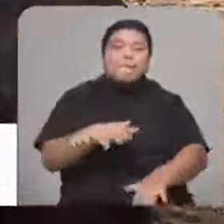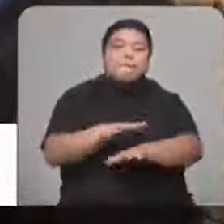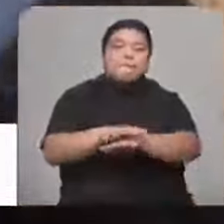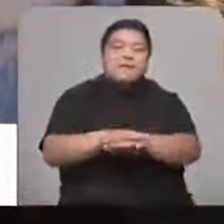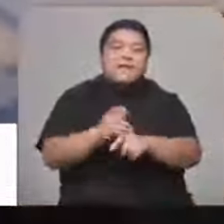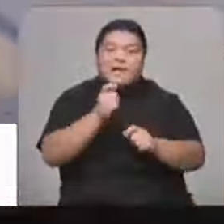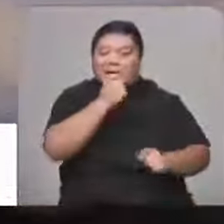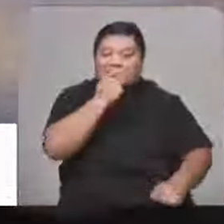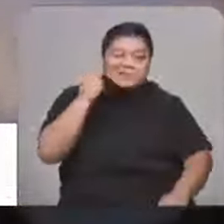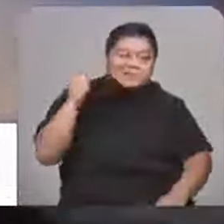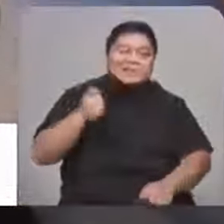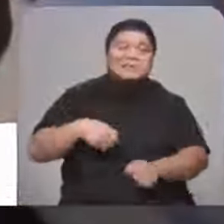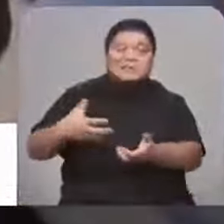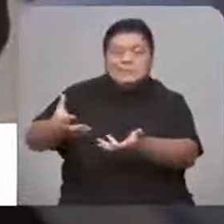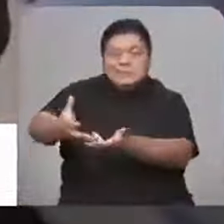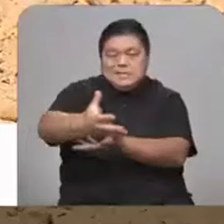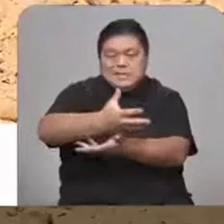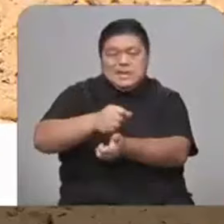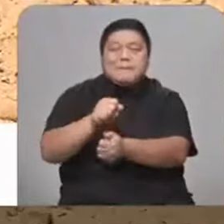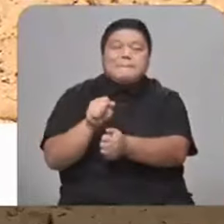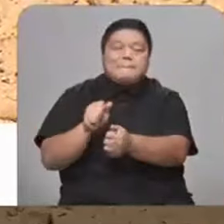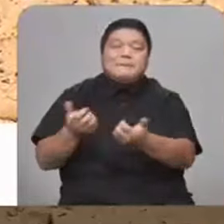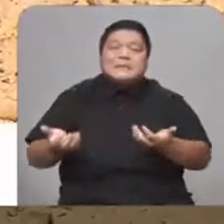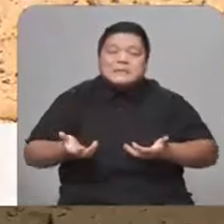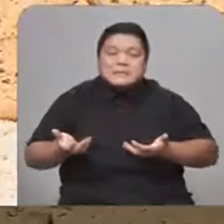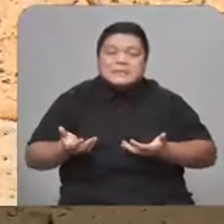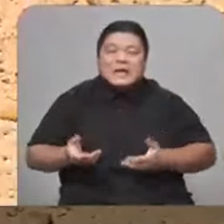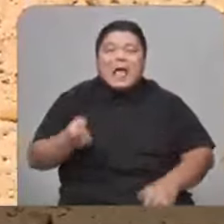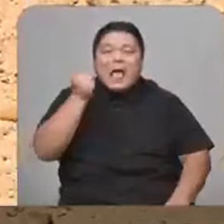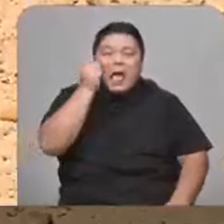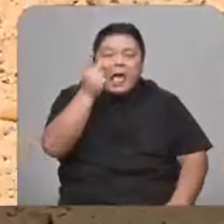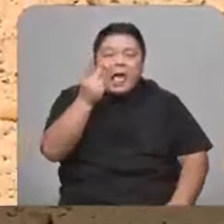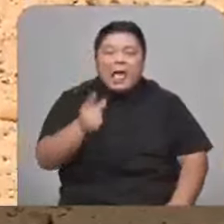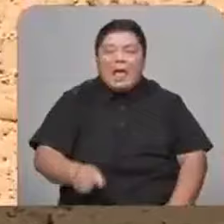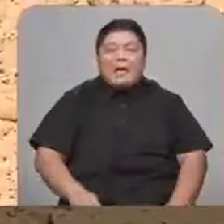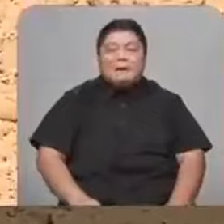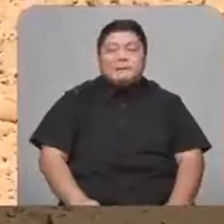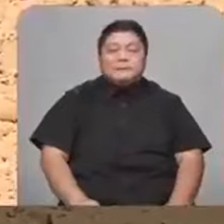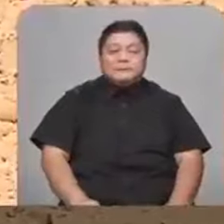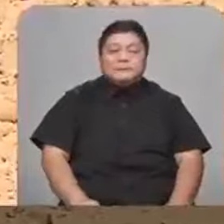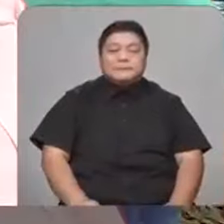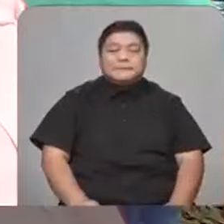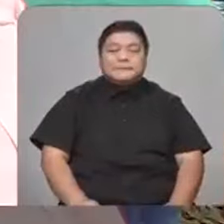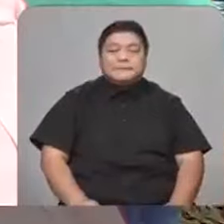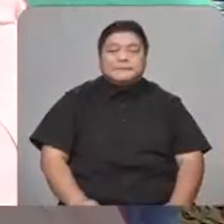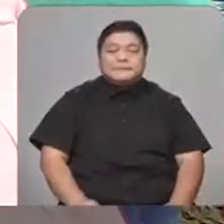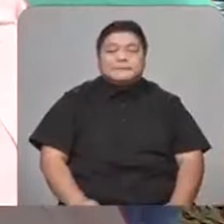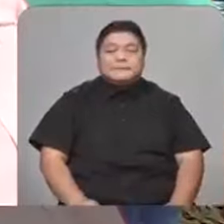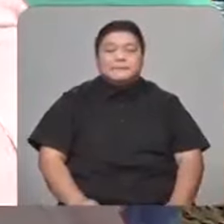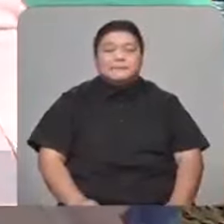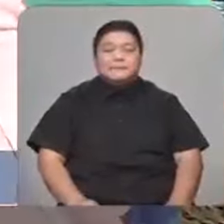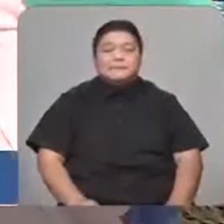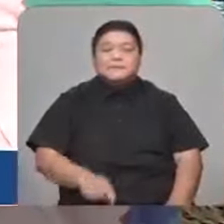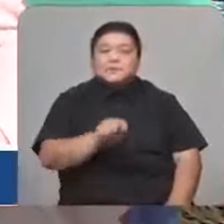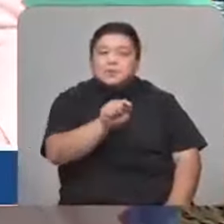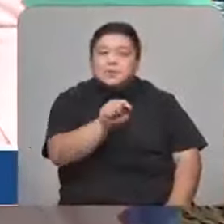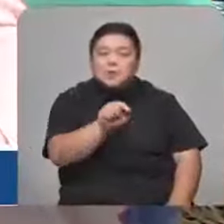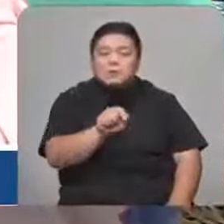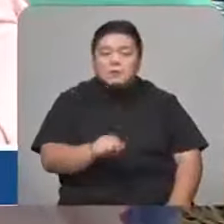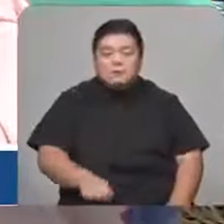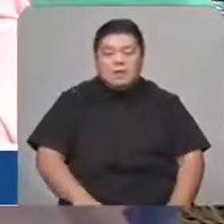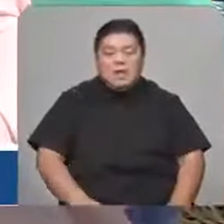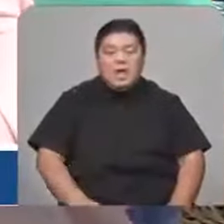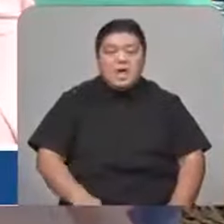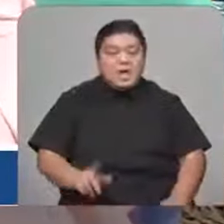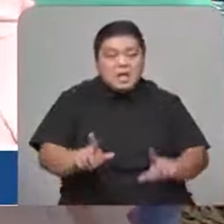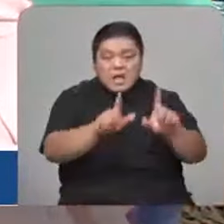대파 수확을 했던 것으로 드러났습니다. 일한 지는 한달 정도 됐습니다. 숨진 외국인 노동자들이 발견된 텐트